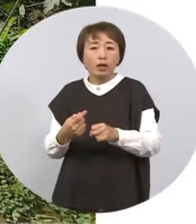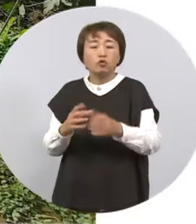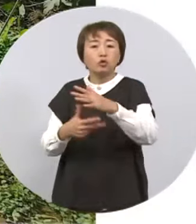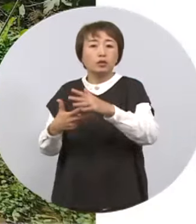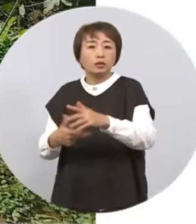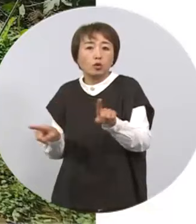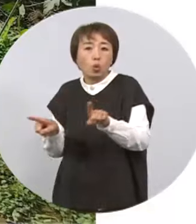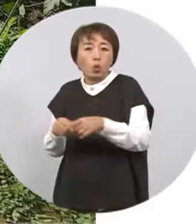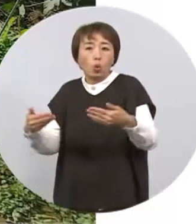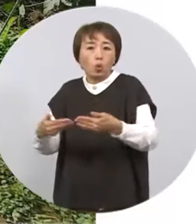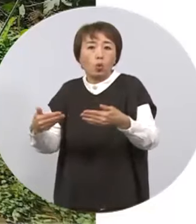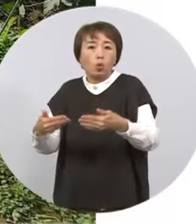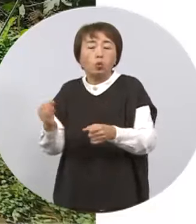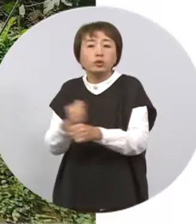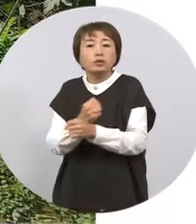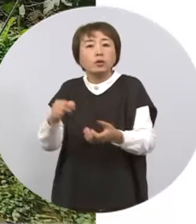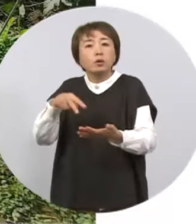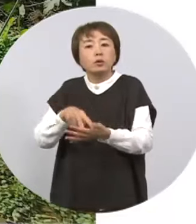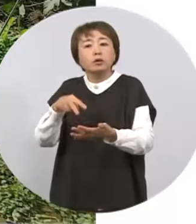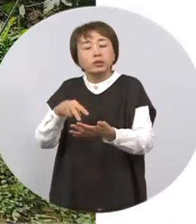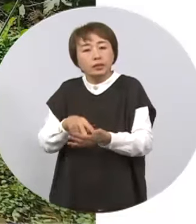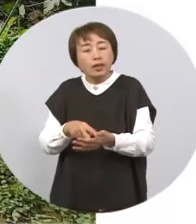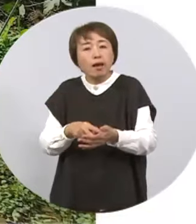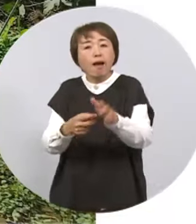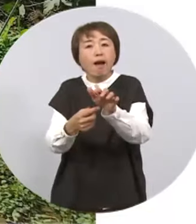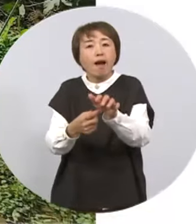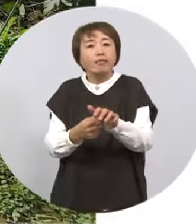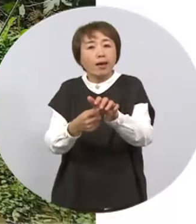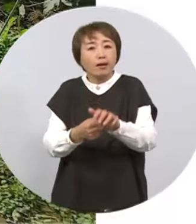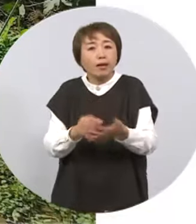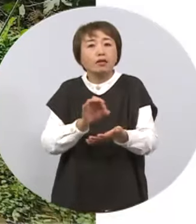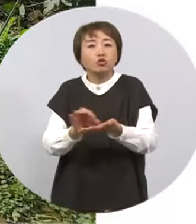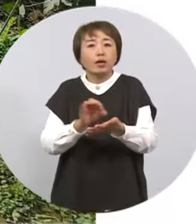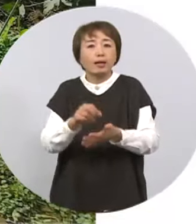畑を利用した居場所づくりが行われました。